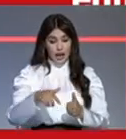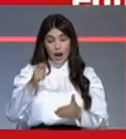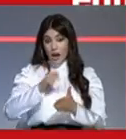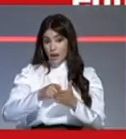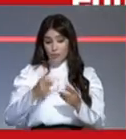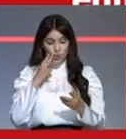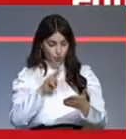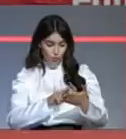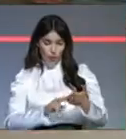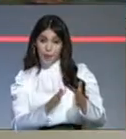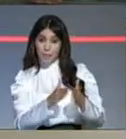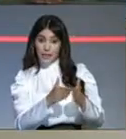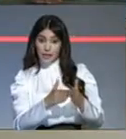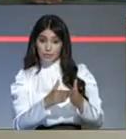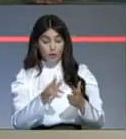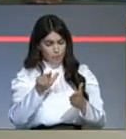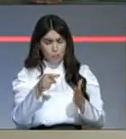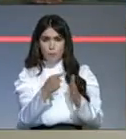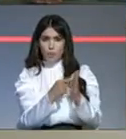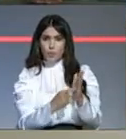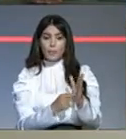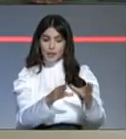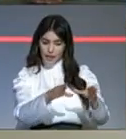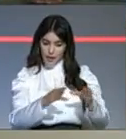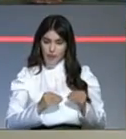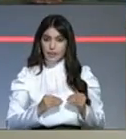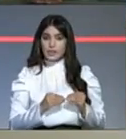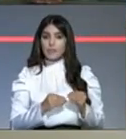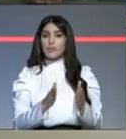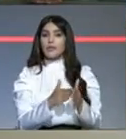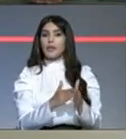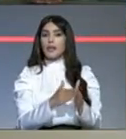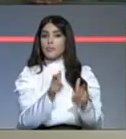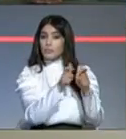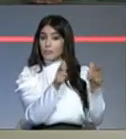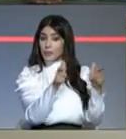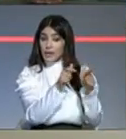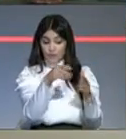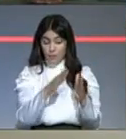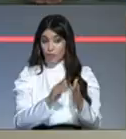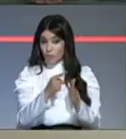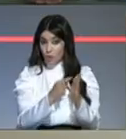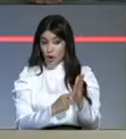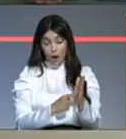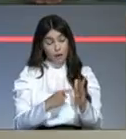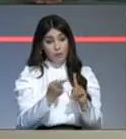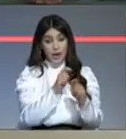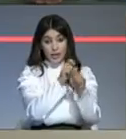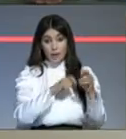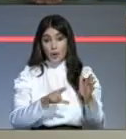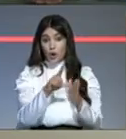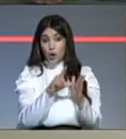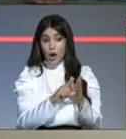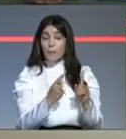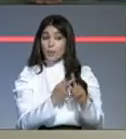بدراسه المطار بهذه الشروط لقبول هذه ال المطار الشروط المنصوص عليها بالقانون اهمها انه